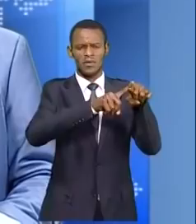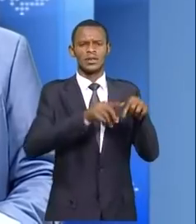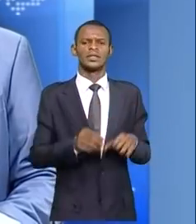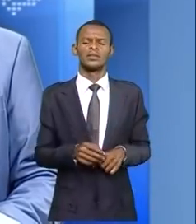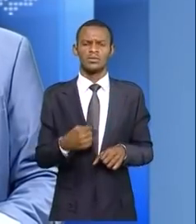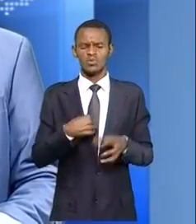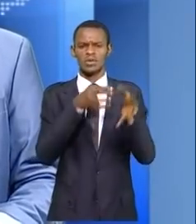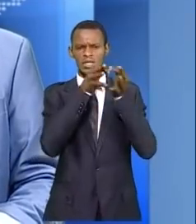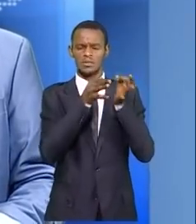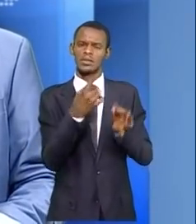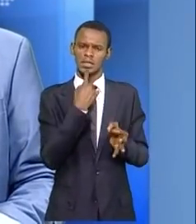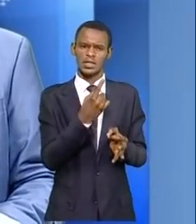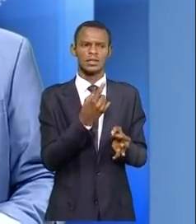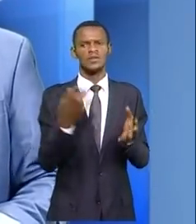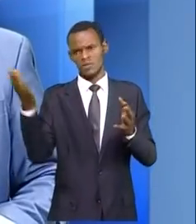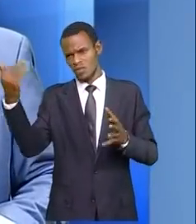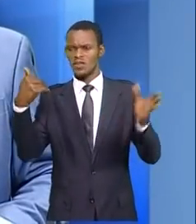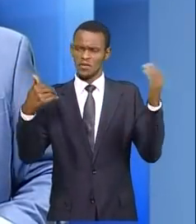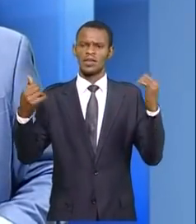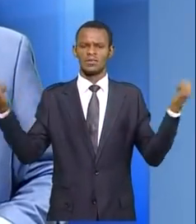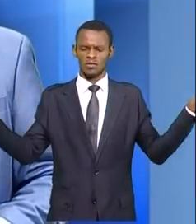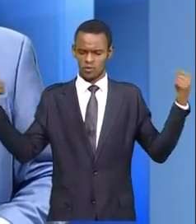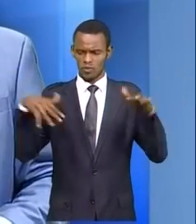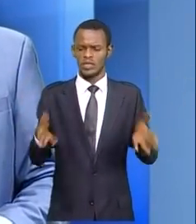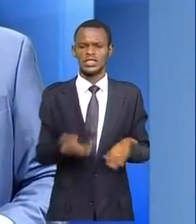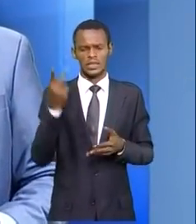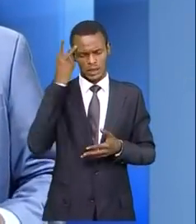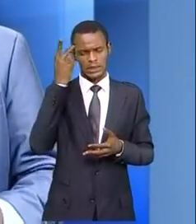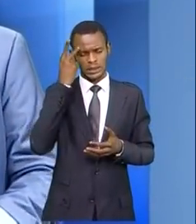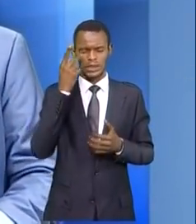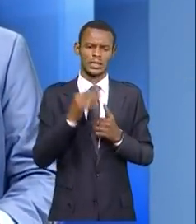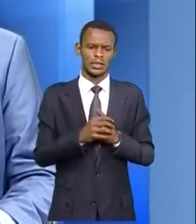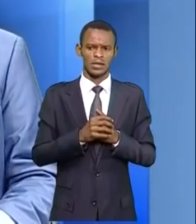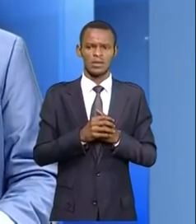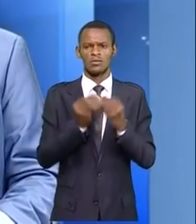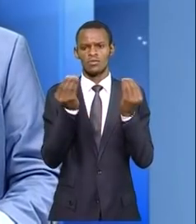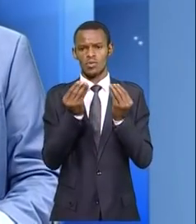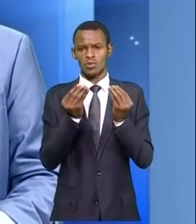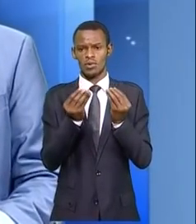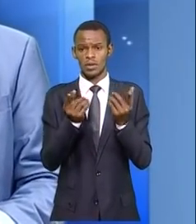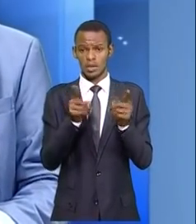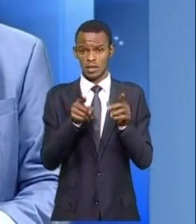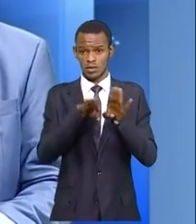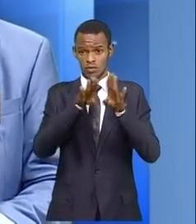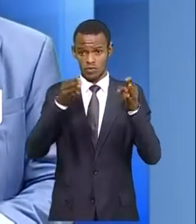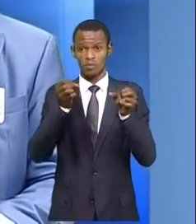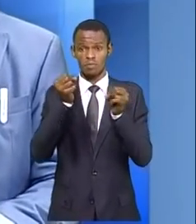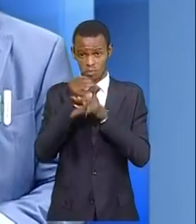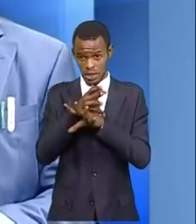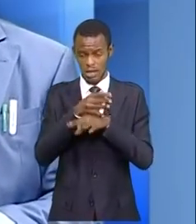qu'il puisse déjà les jeunes de kinshasa dans les meilleurs délais parce que après l'ouverture solennelle